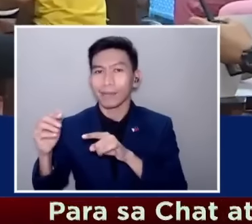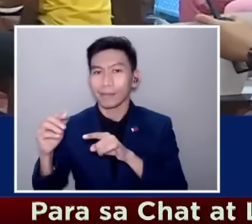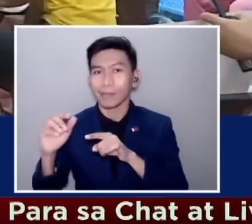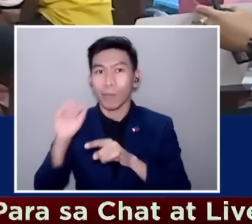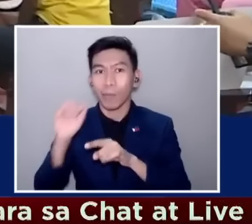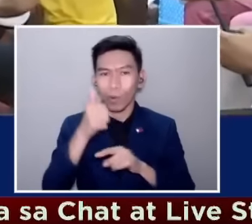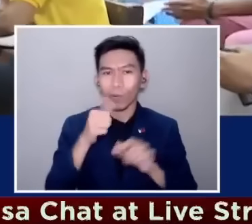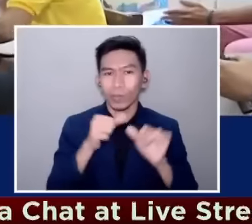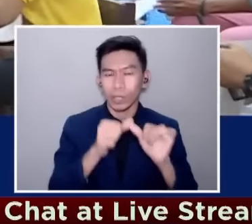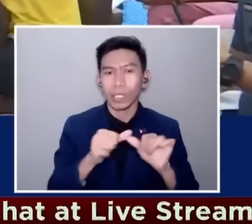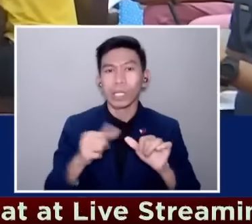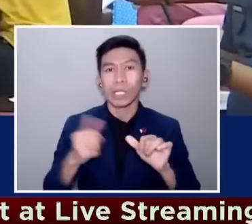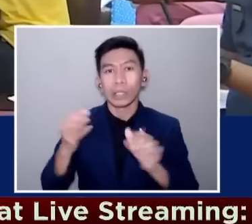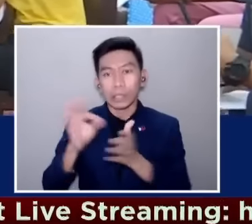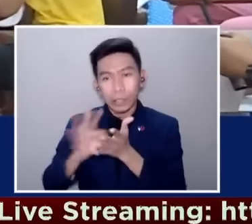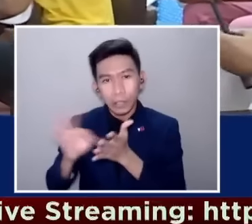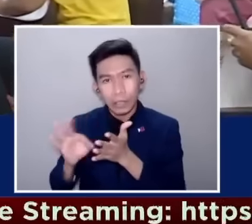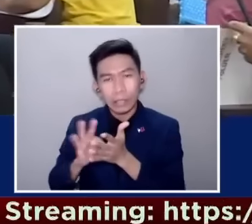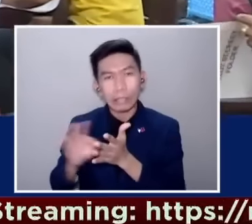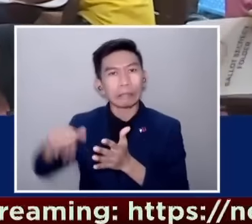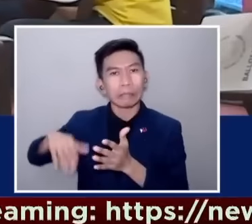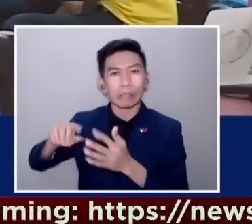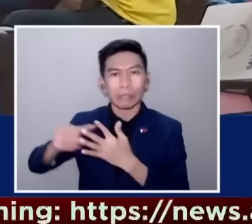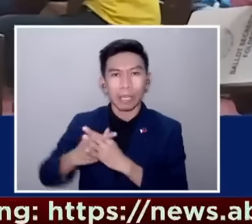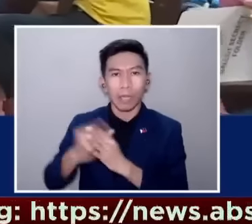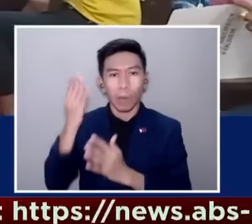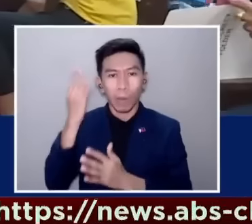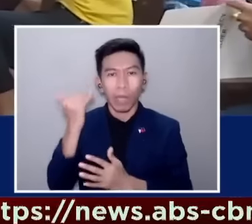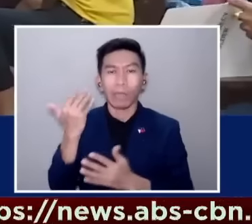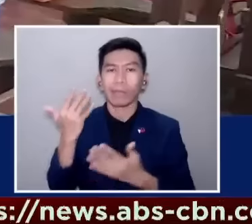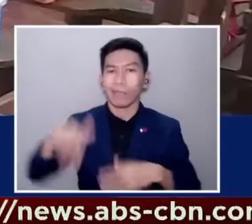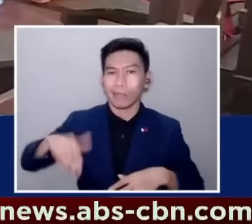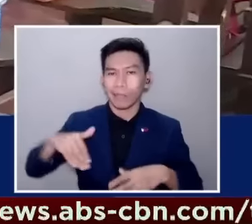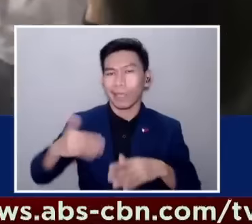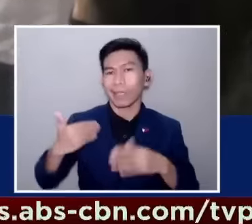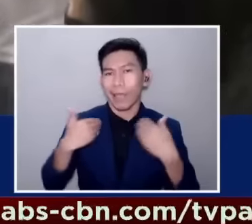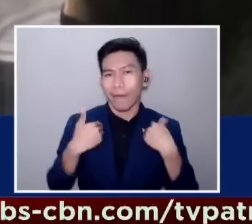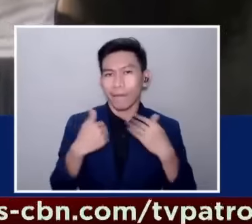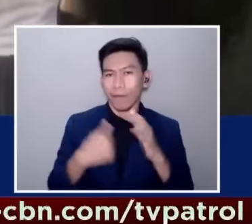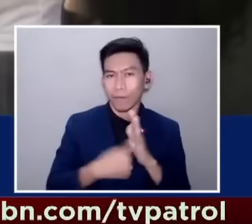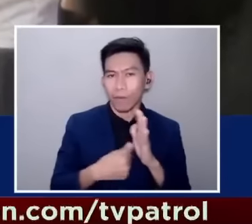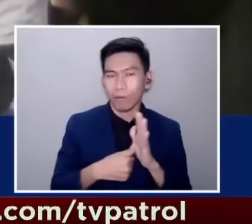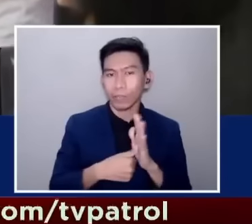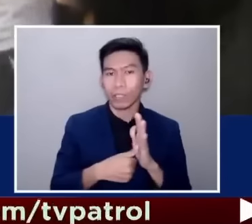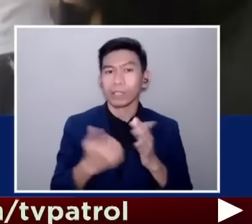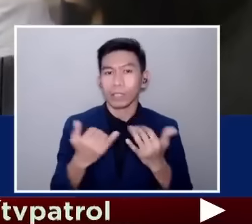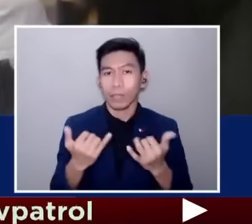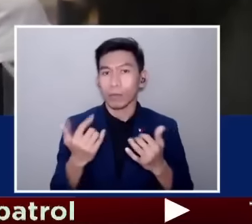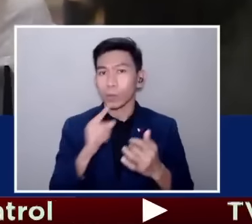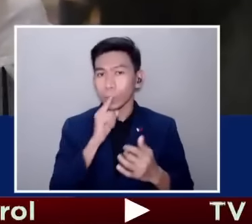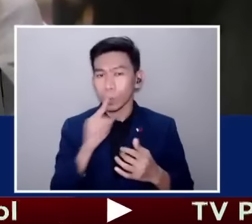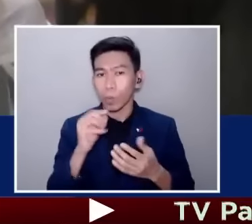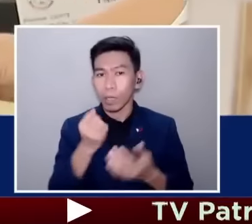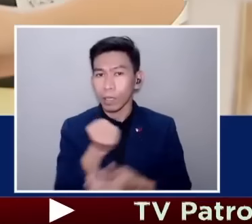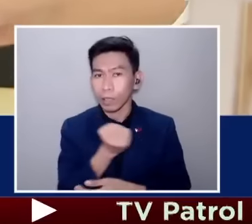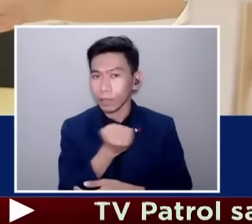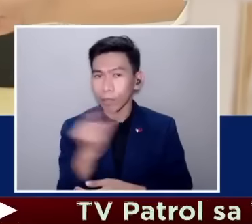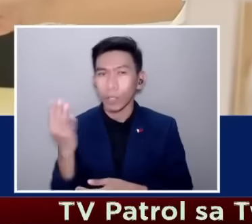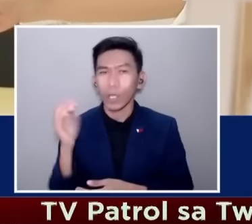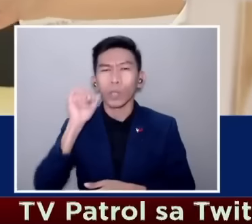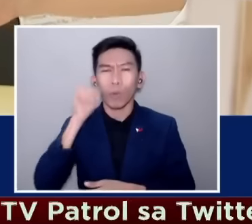pa nagsisimula ang canvassing kasi nga wala pa namang botong bibilangin. At ito nga ang opisyal na bilang na magsisimula na bukas alauna ng